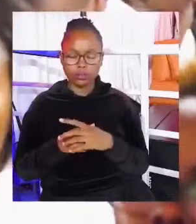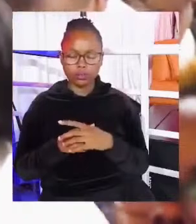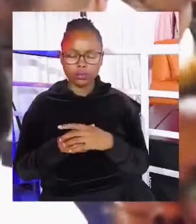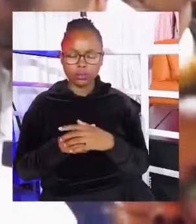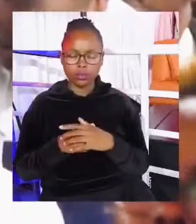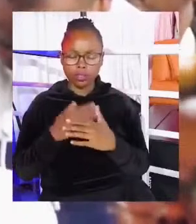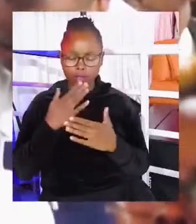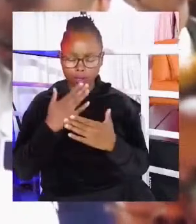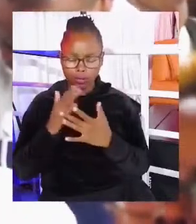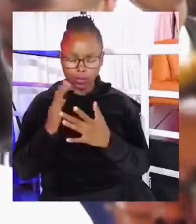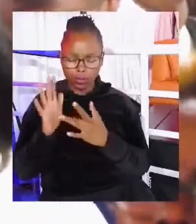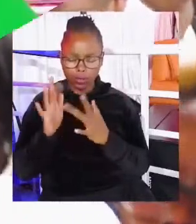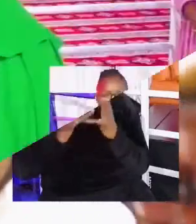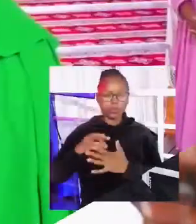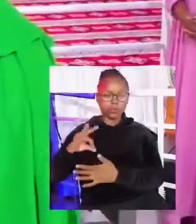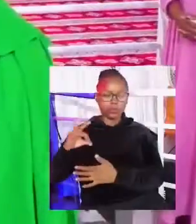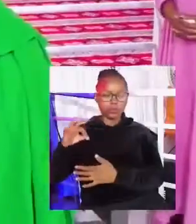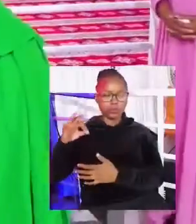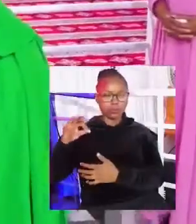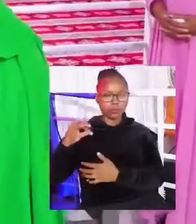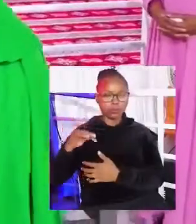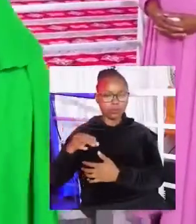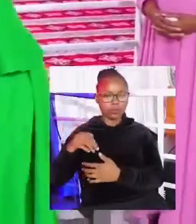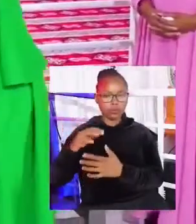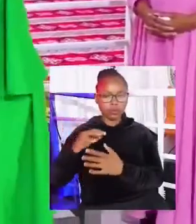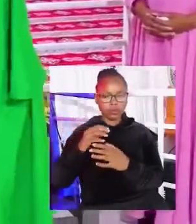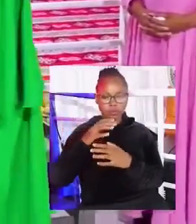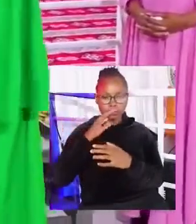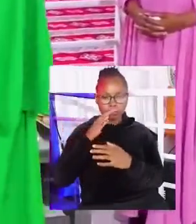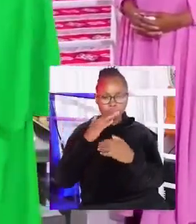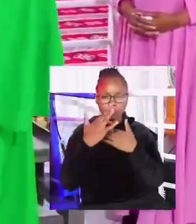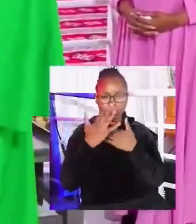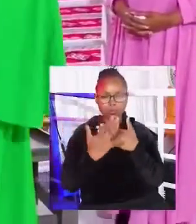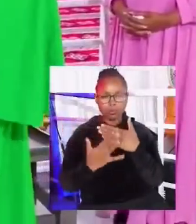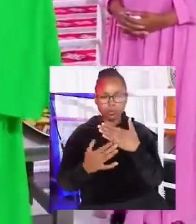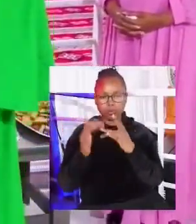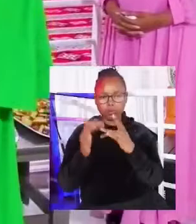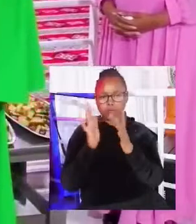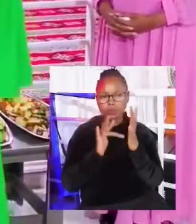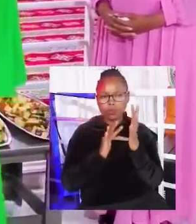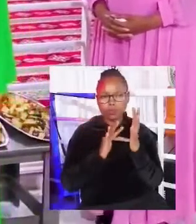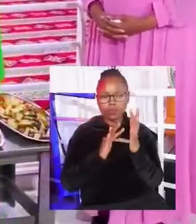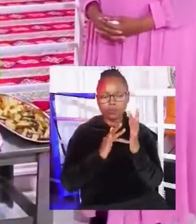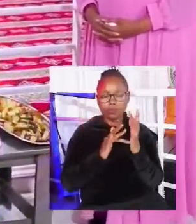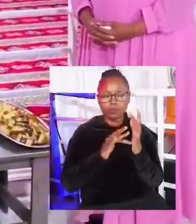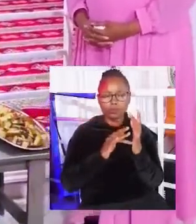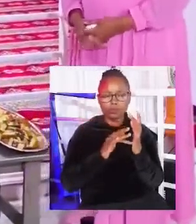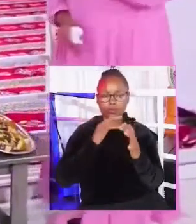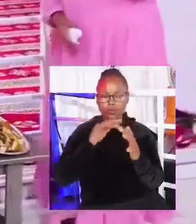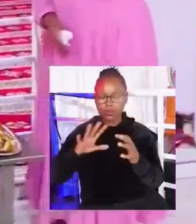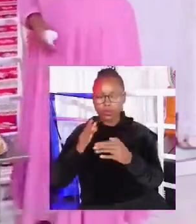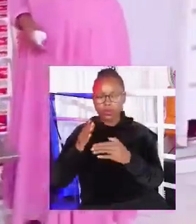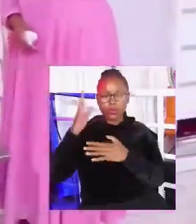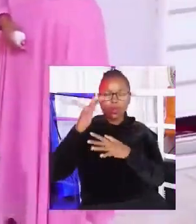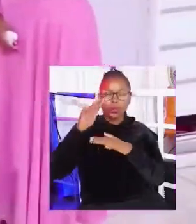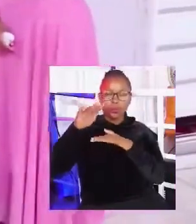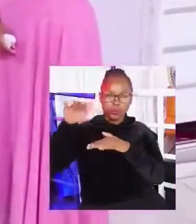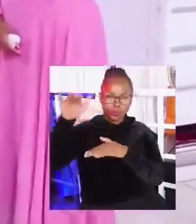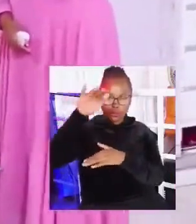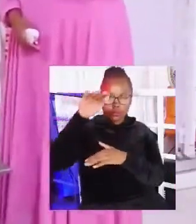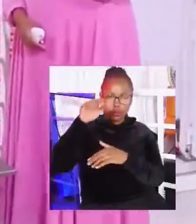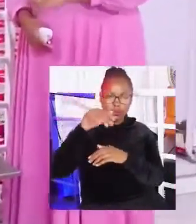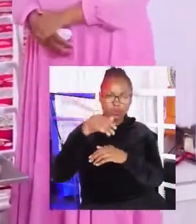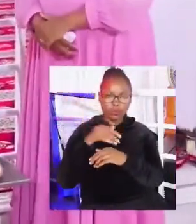nirio monthly prayers tukinyua thakame no ni thakame ya Jesu Kristo muri wa Ngai uria wi iguru muno thakame no